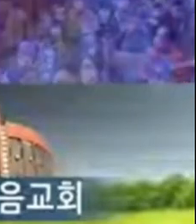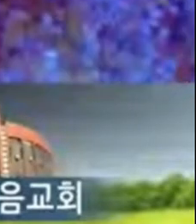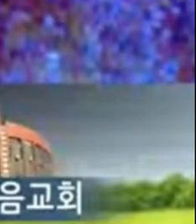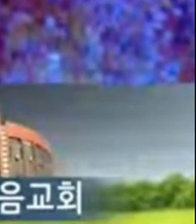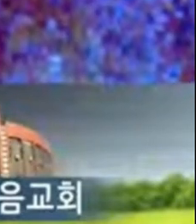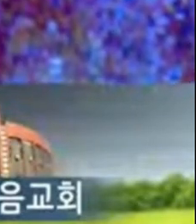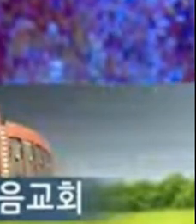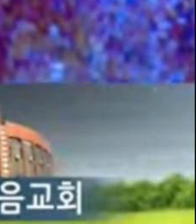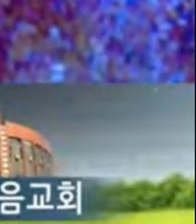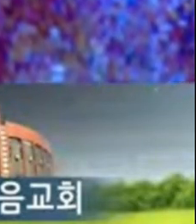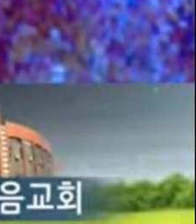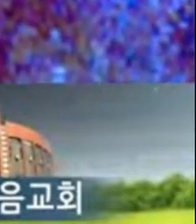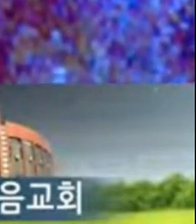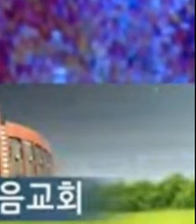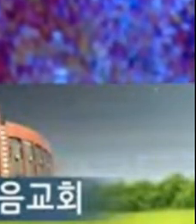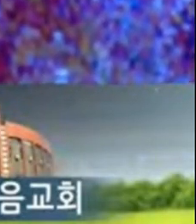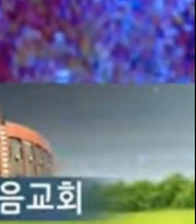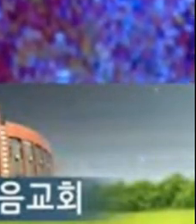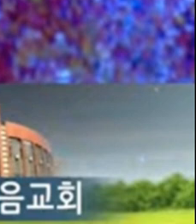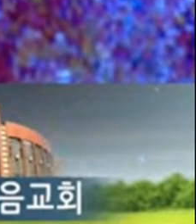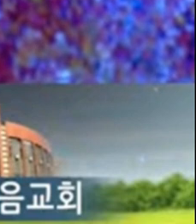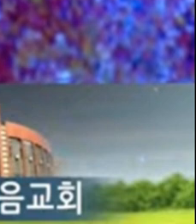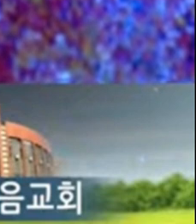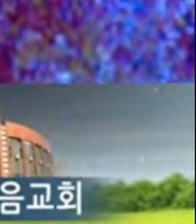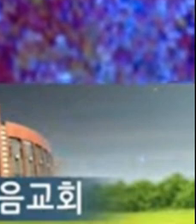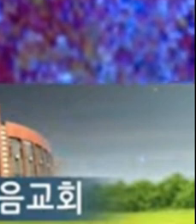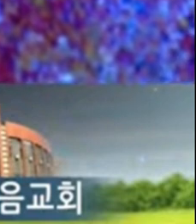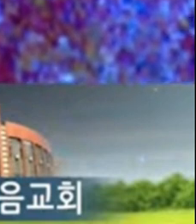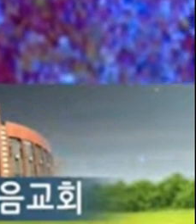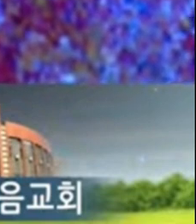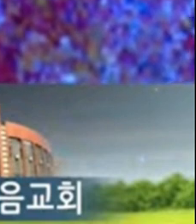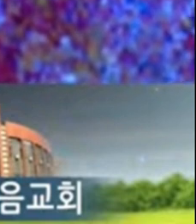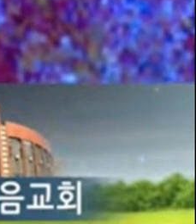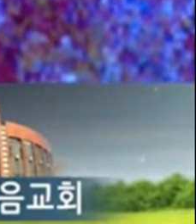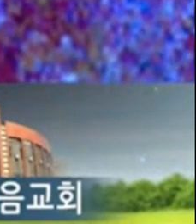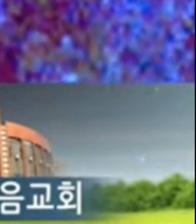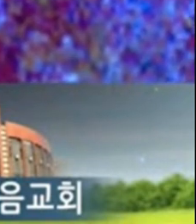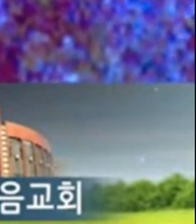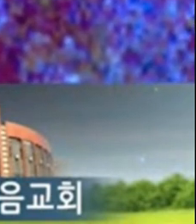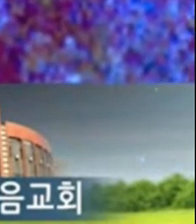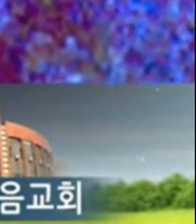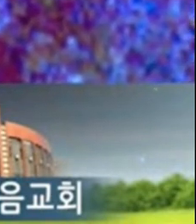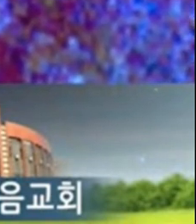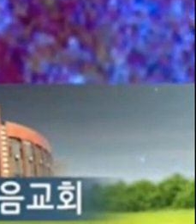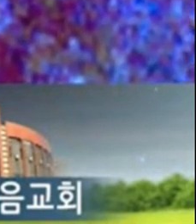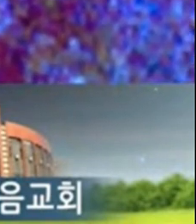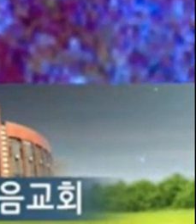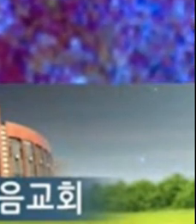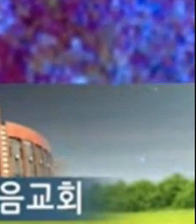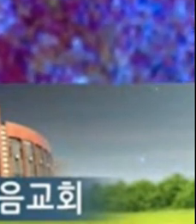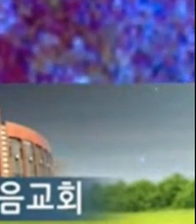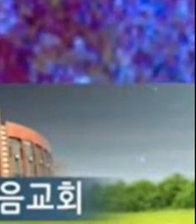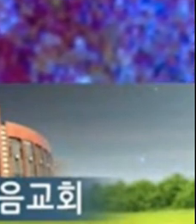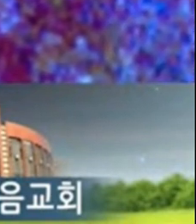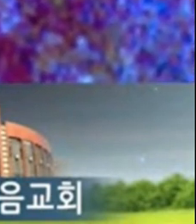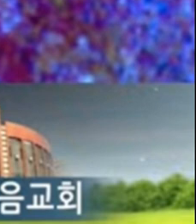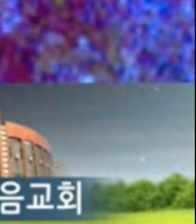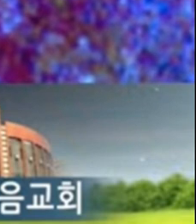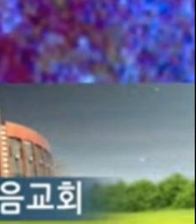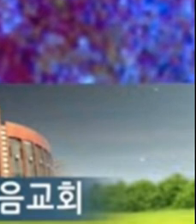오늘 저는 여기 싱가포르 시티 하비스 교회에서 여러분에게 말씀을 전합니다. 시티 하비스